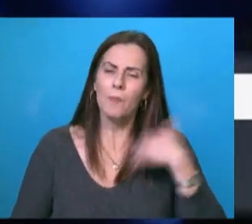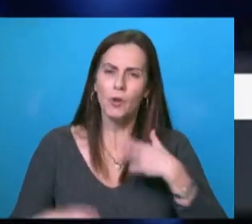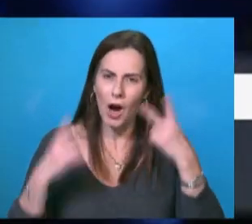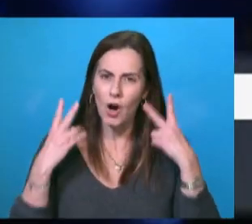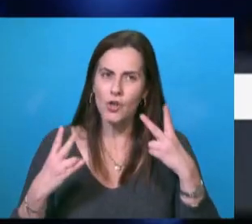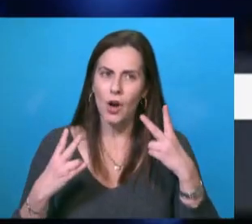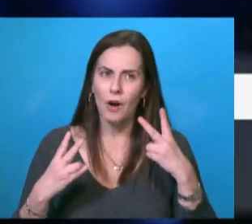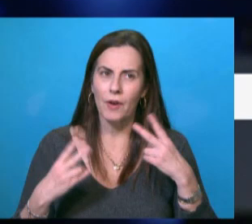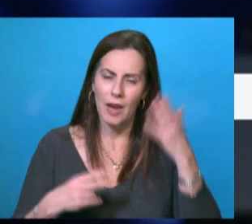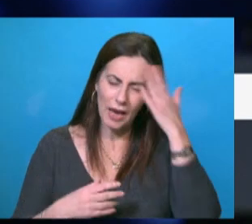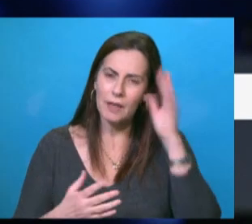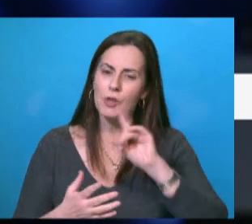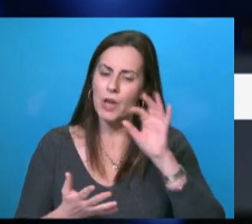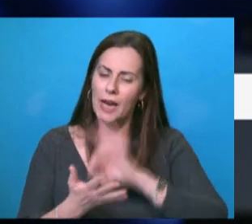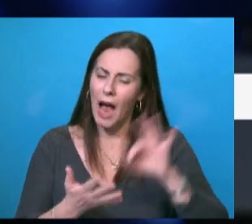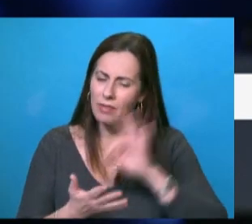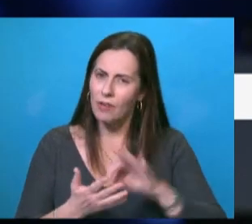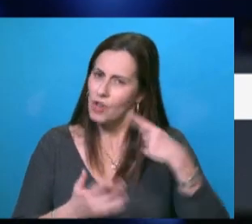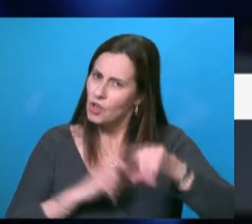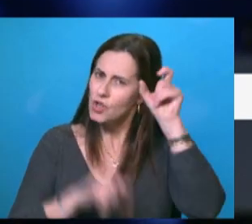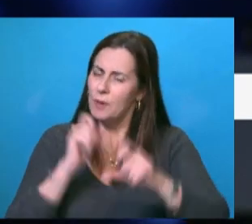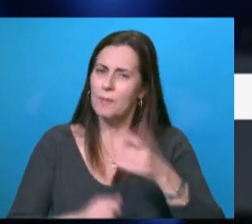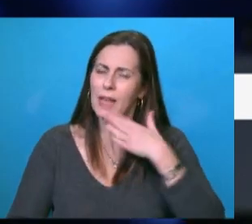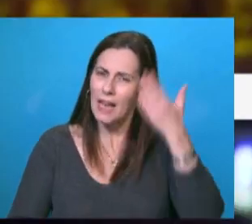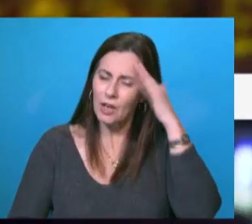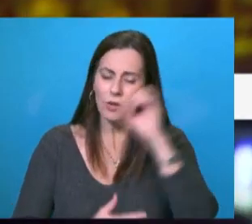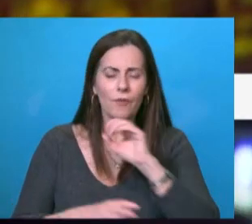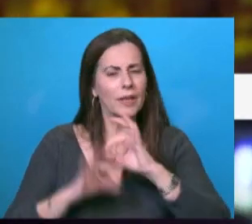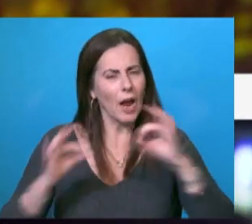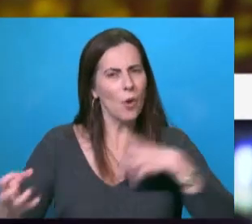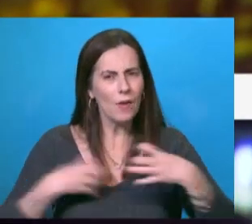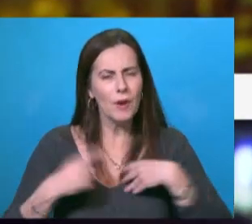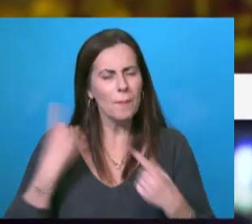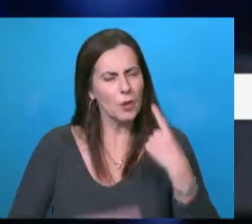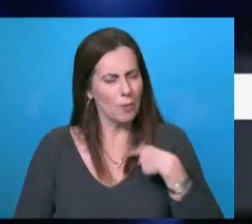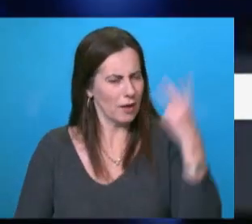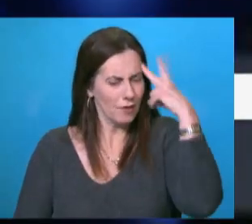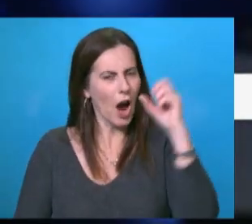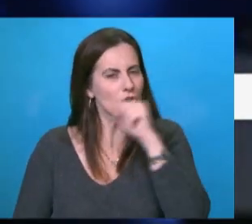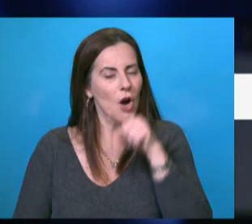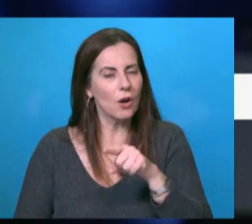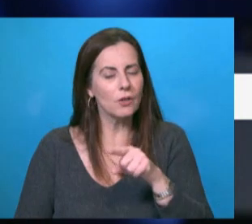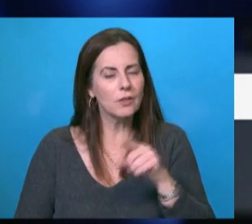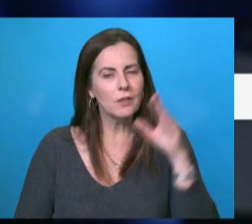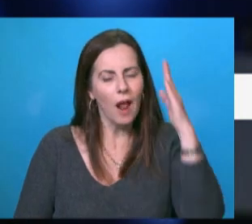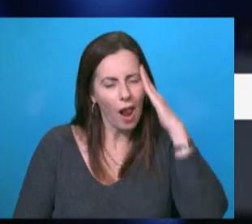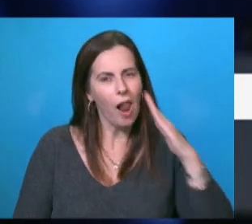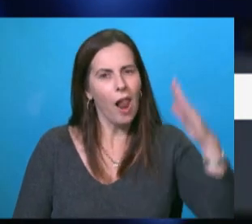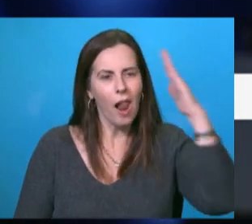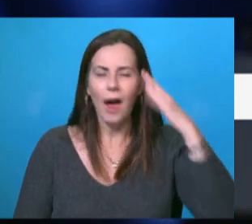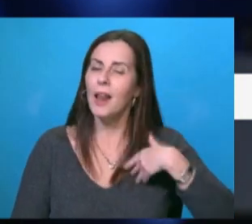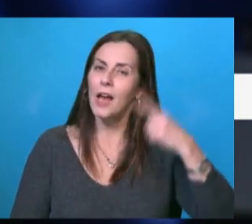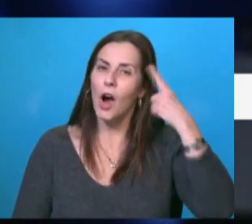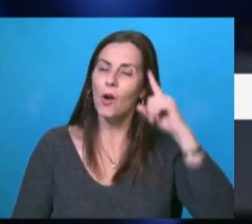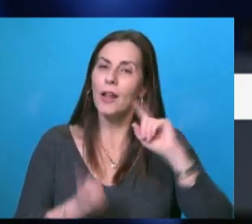את מחמוד דרוויש, הקהל הישראלי במיוחד. ואז שהתחלנו להופיע וזה, ופתאום אני קולטת כמה השיר הזה מהדהד לאנשים, היה לי את הרעיון לתרגם אותו